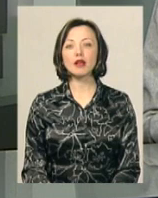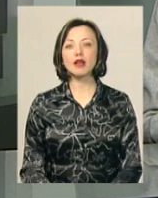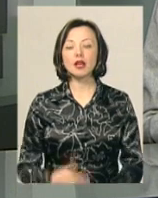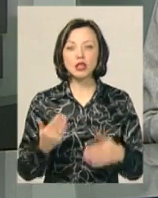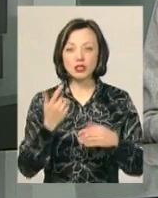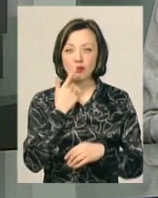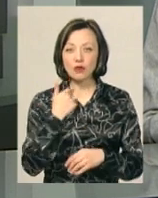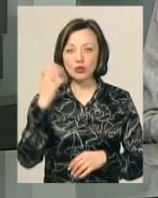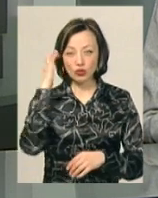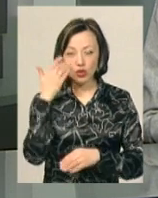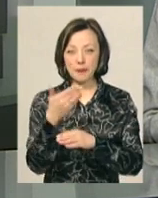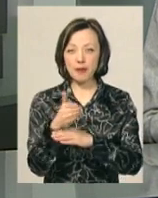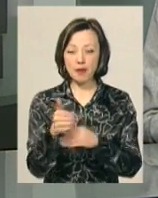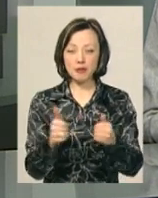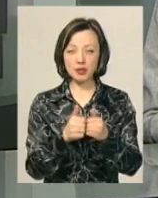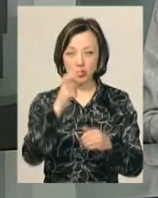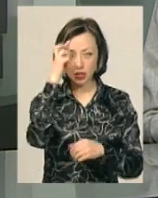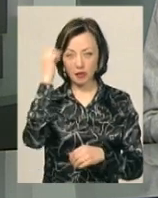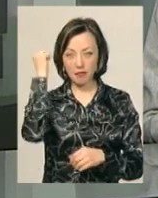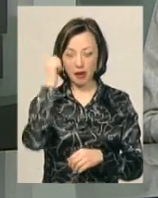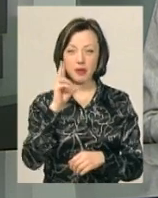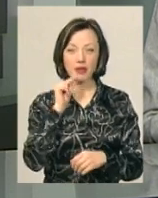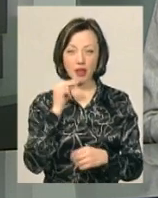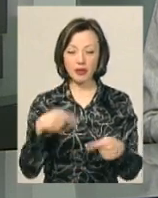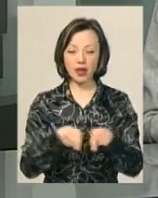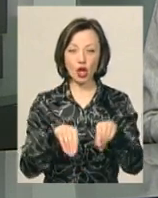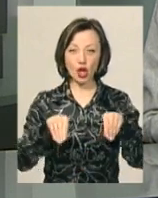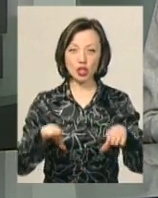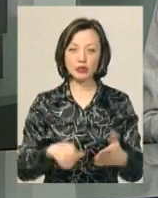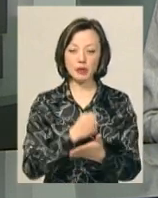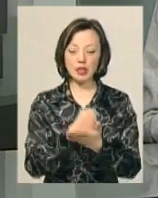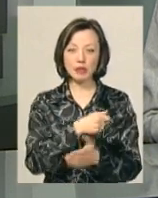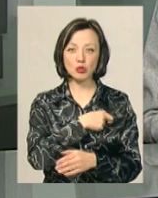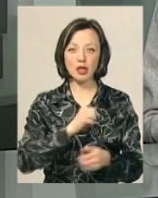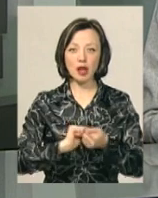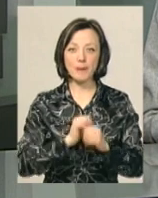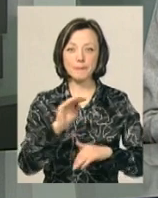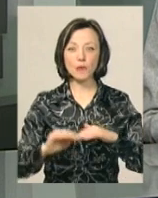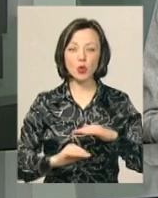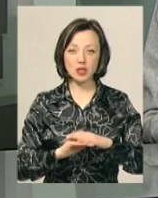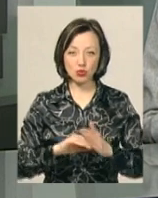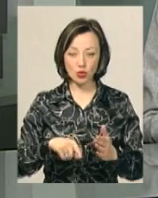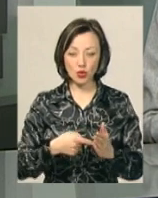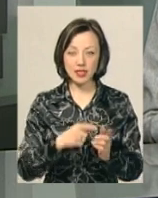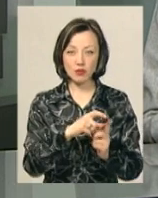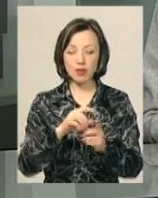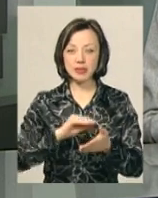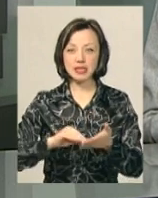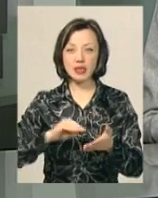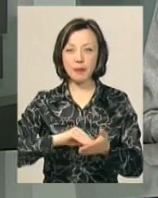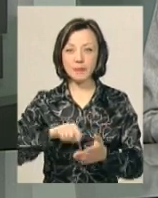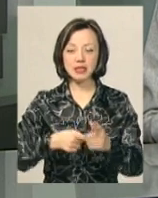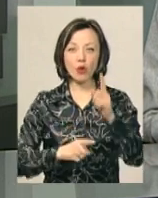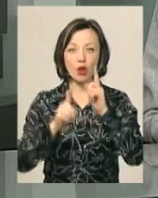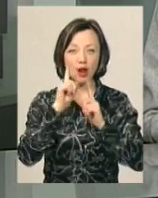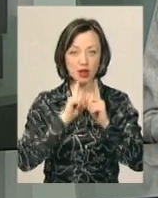Червоно-чорний прапор майорітиме поруч з державним у пам'ятні дати. Таке рішення прийняли депутати Кам'янець-Подільського. За словами секретаря міської ради